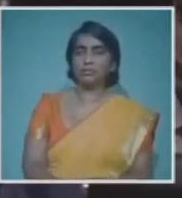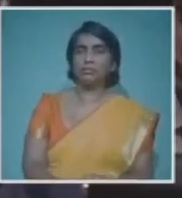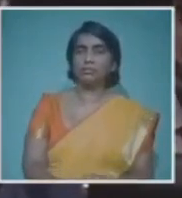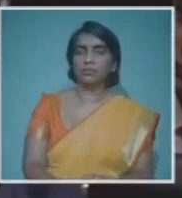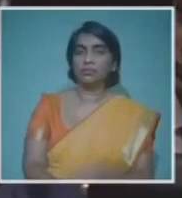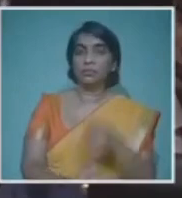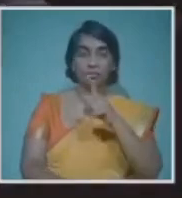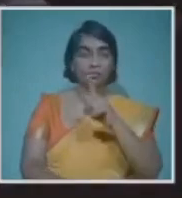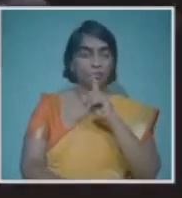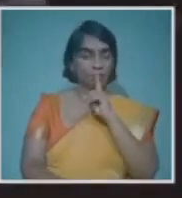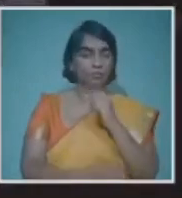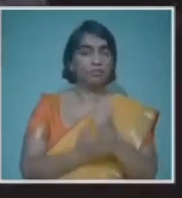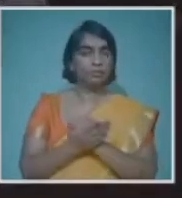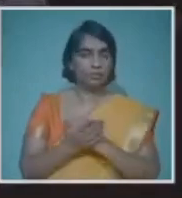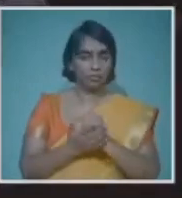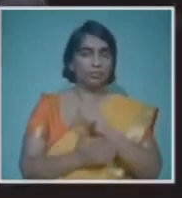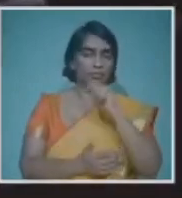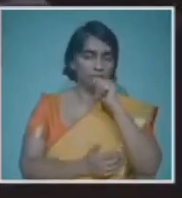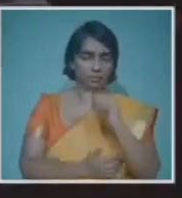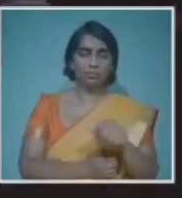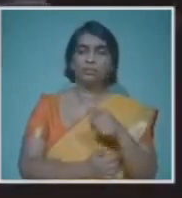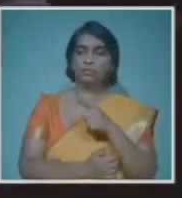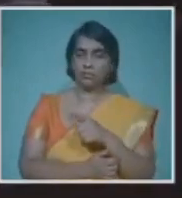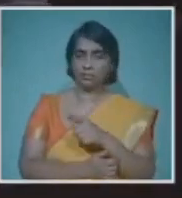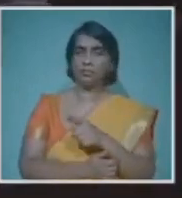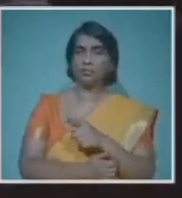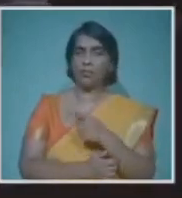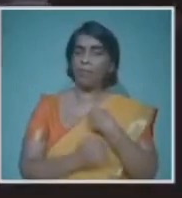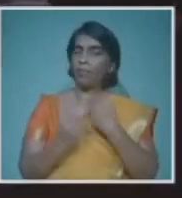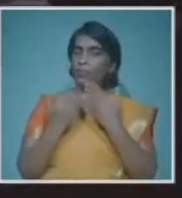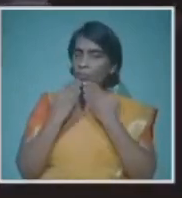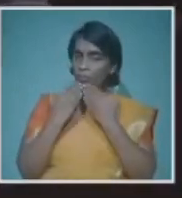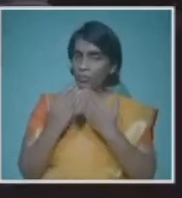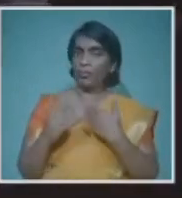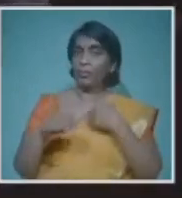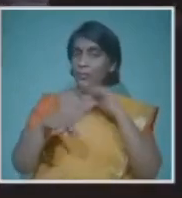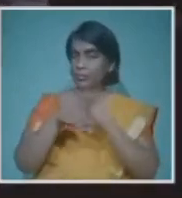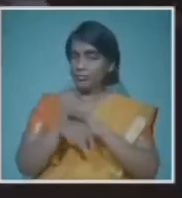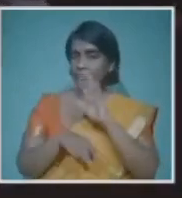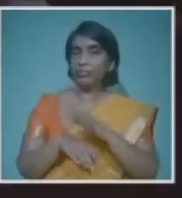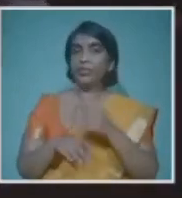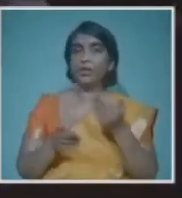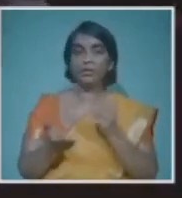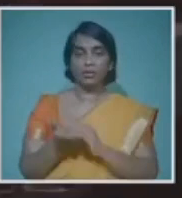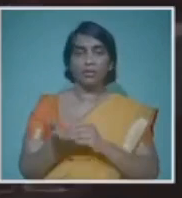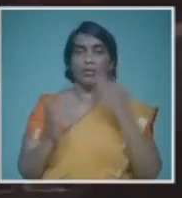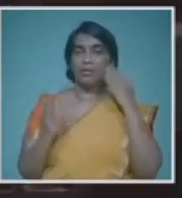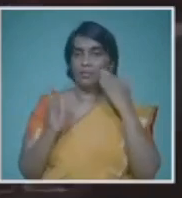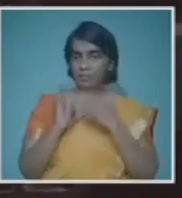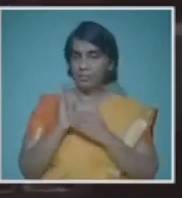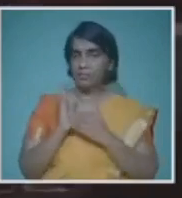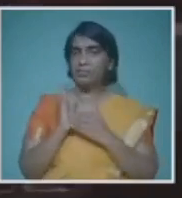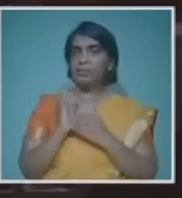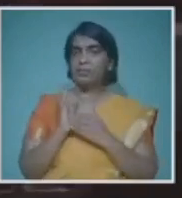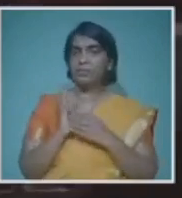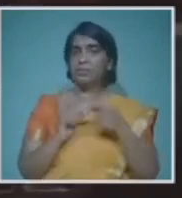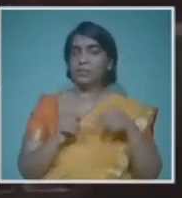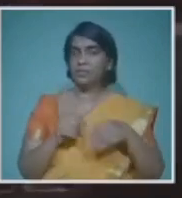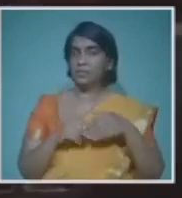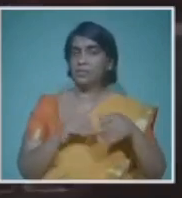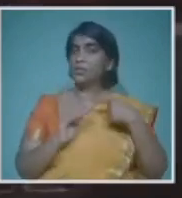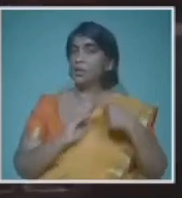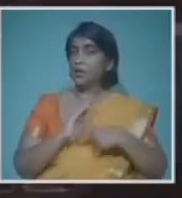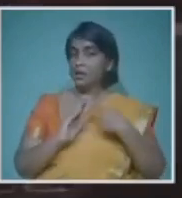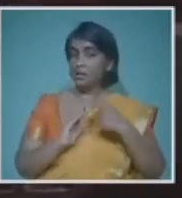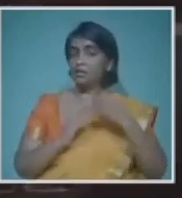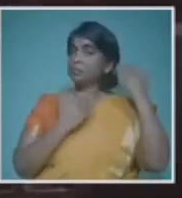ඔබතුමා කිව්ව කියලා සියලු කරුණු සත්‍යයි. ඒක ඔබතුමාට අපි ස්තුතිවන්ත වෙනවා. මේක අඳුනගෙන තිබීම ගැන තව කාරණයක් තියෙනවා ඔබතුමා. දැන් මේ වෙනකොට ලංකාවේ